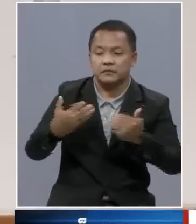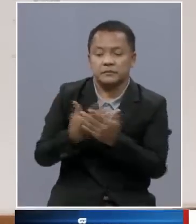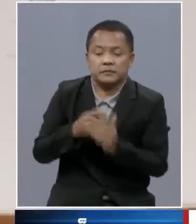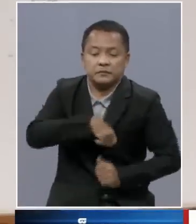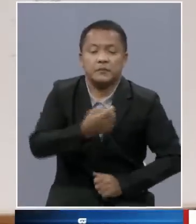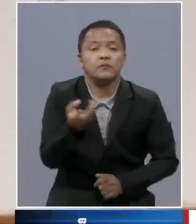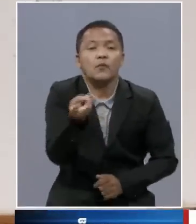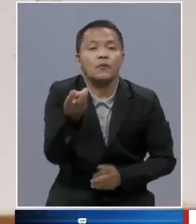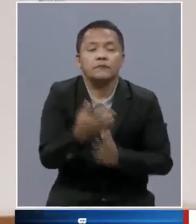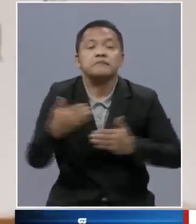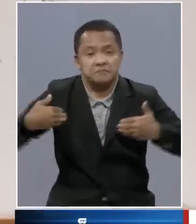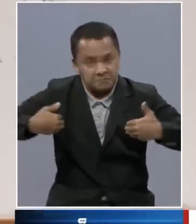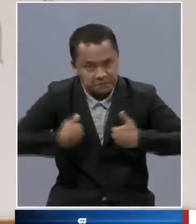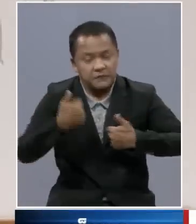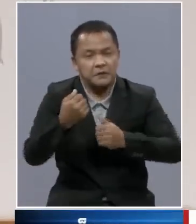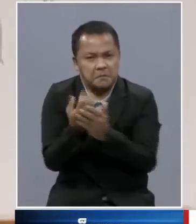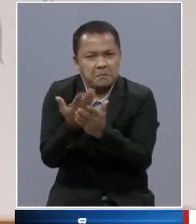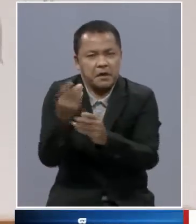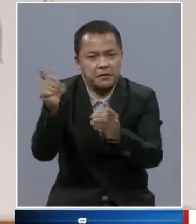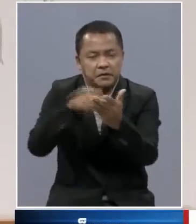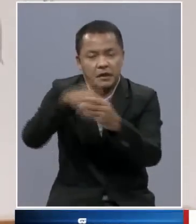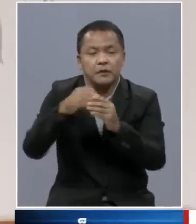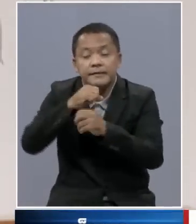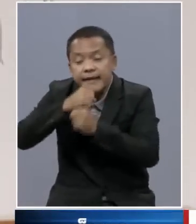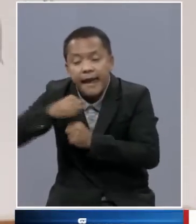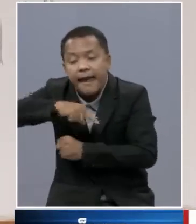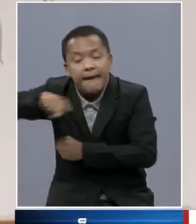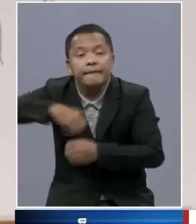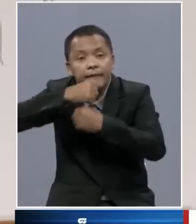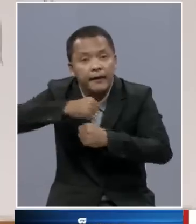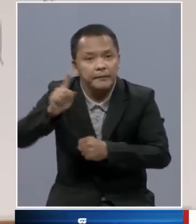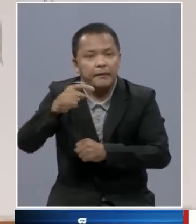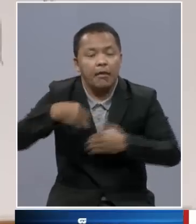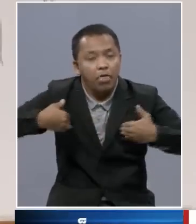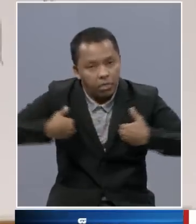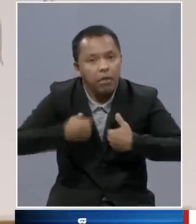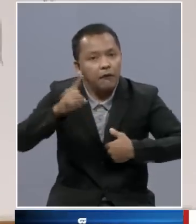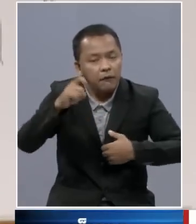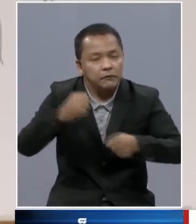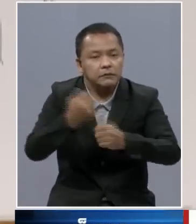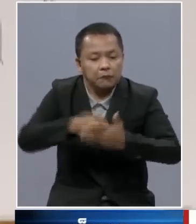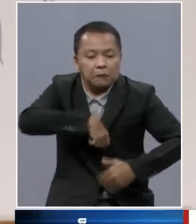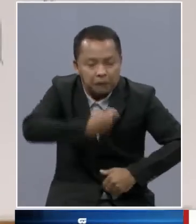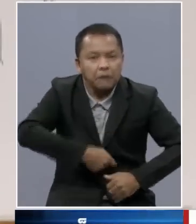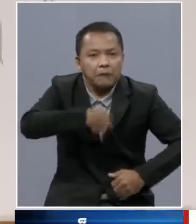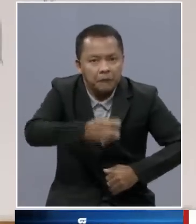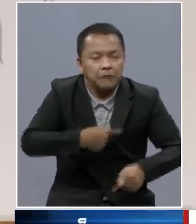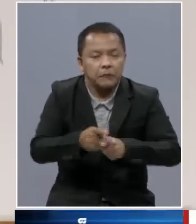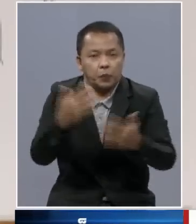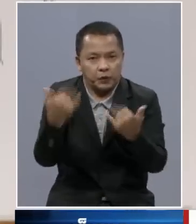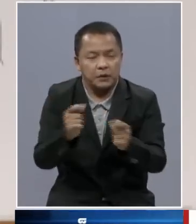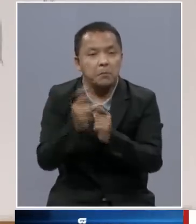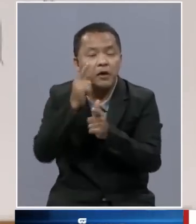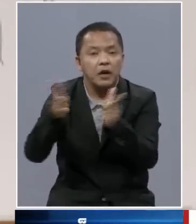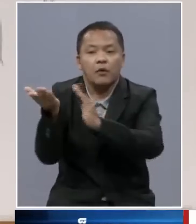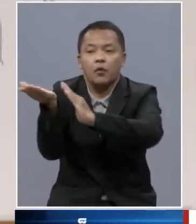อยพร้อมเหนื่อยแล้วได้มากแต่ทีมคนแก่นี่สิคุณชูวิทย์บอกว่าเดี๋ยวจะหมดแรงเอานะใช้เงินก็เยอะแล้วเที่ยวนี้เนี่ยบ้าน